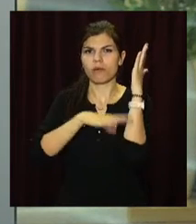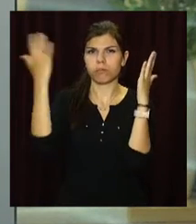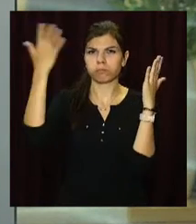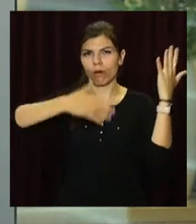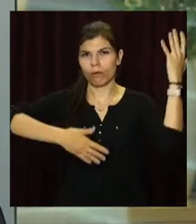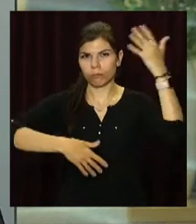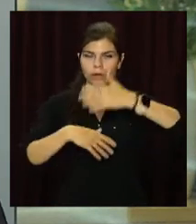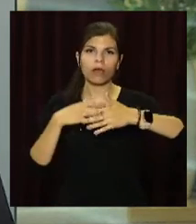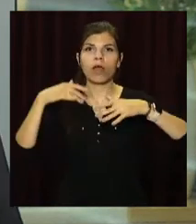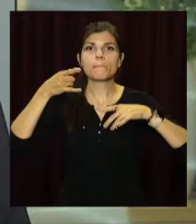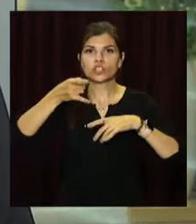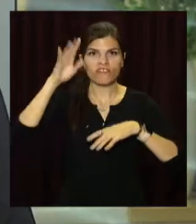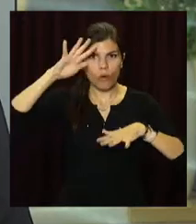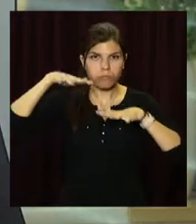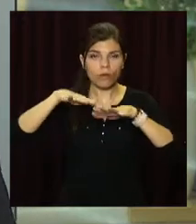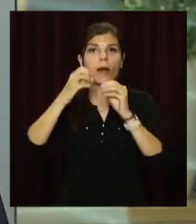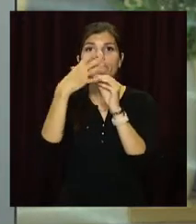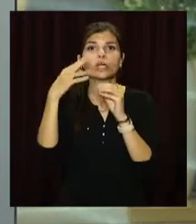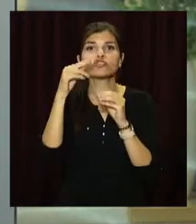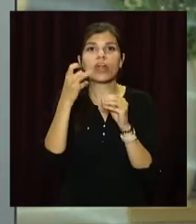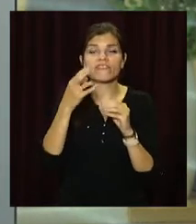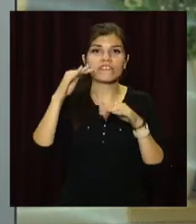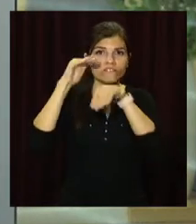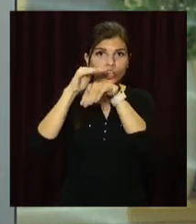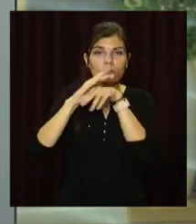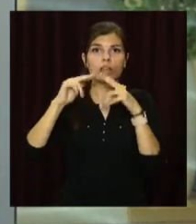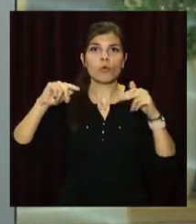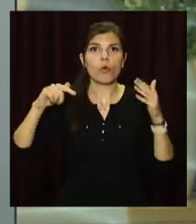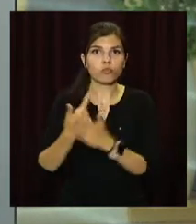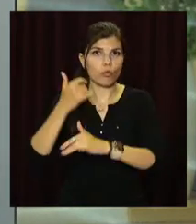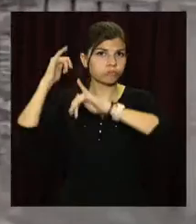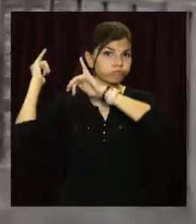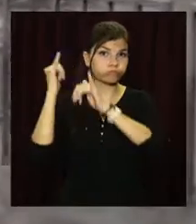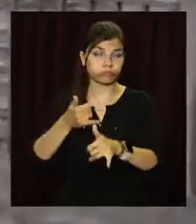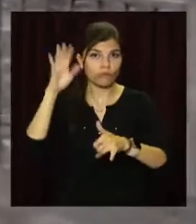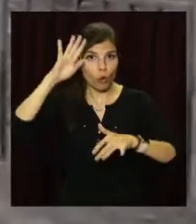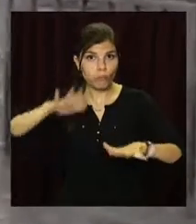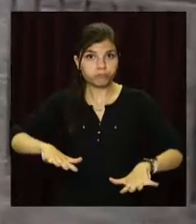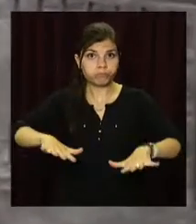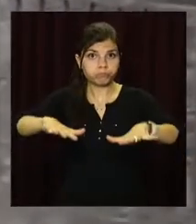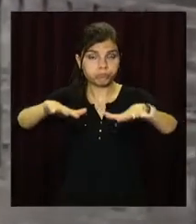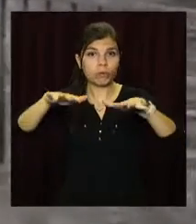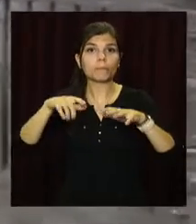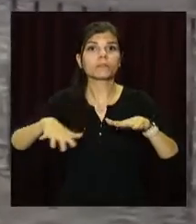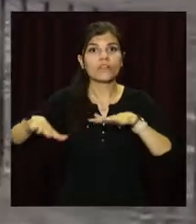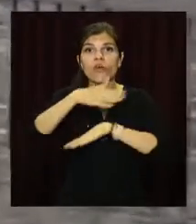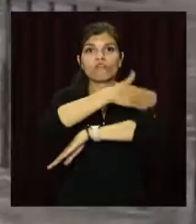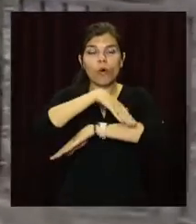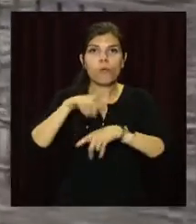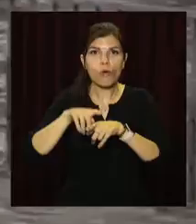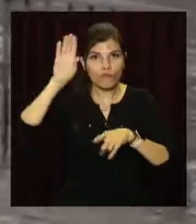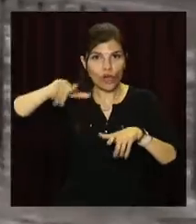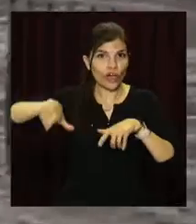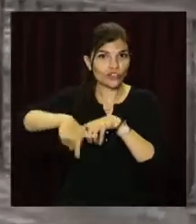та машини у воді. Ввечері 15 червня Дніпро знов накрила негода. Злива перетворила вулиці на річки